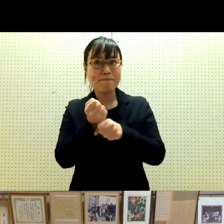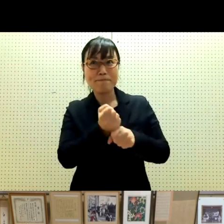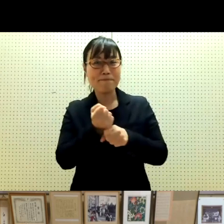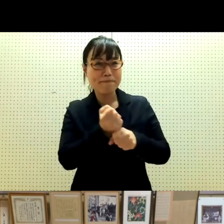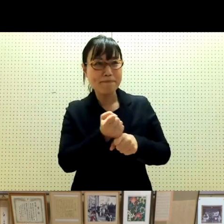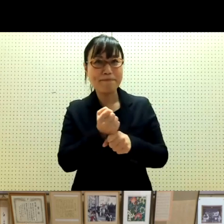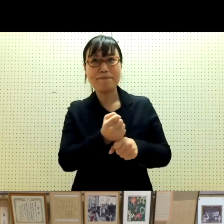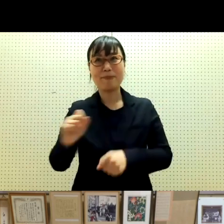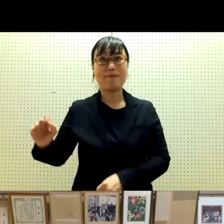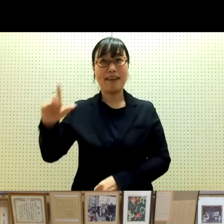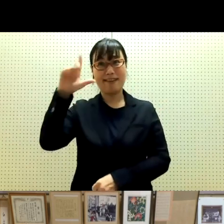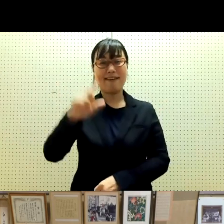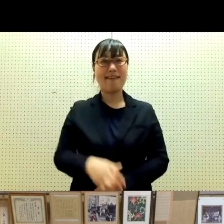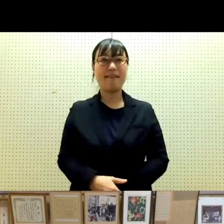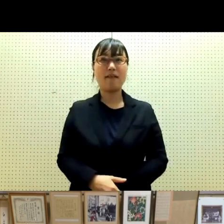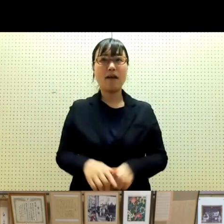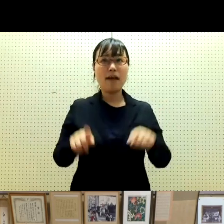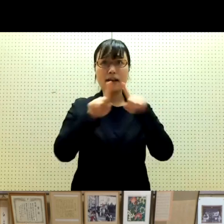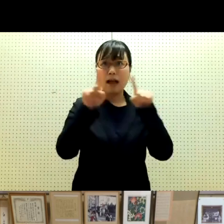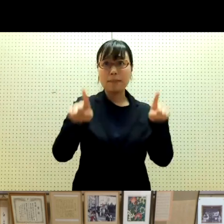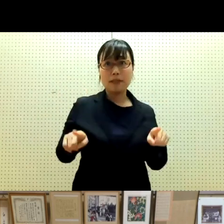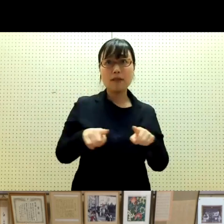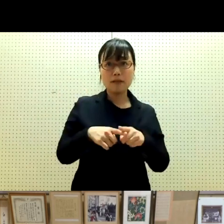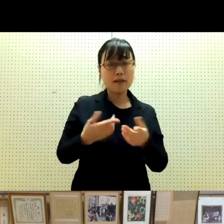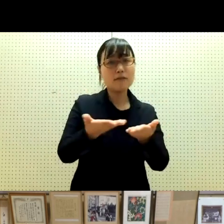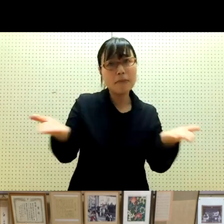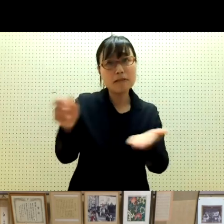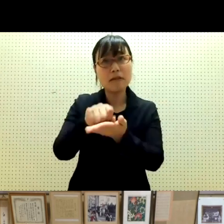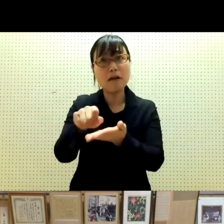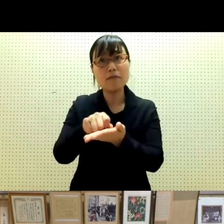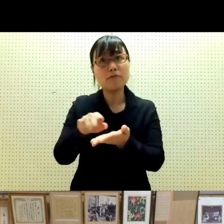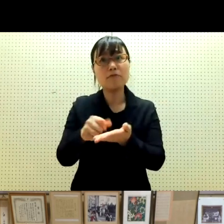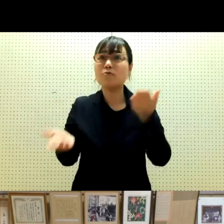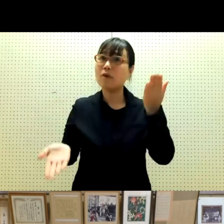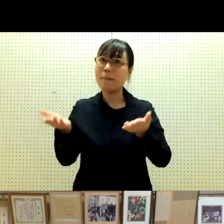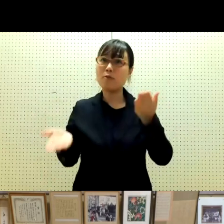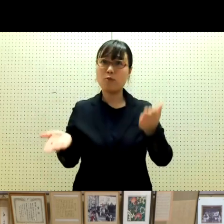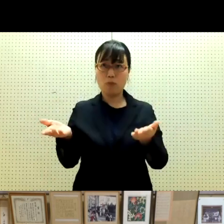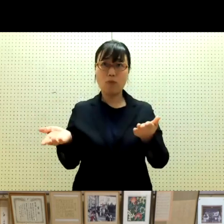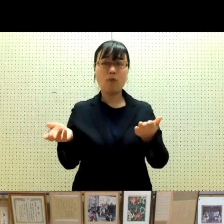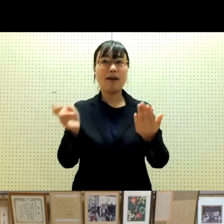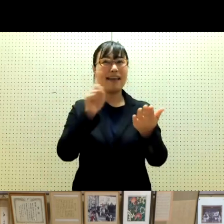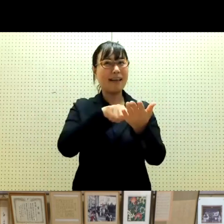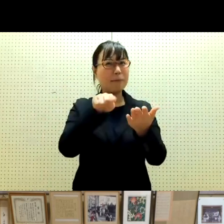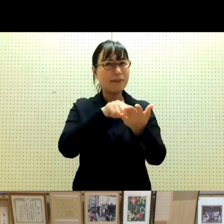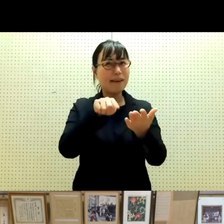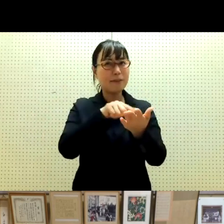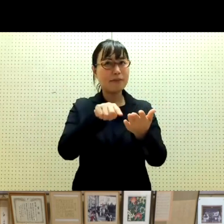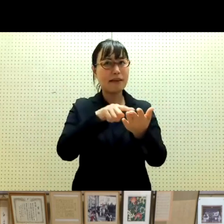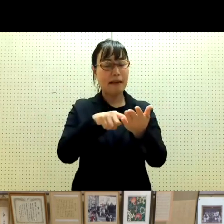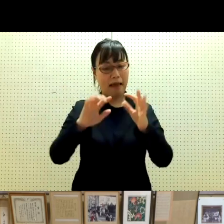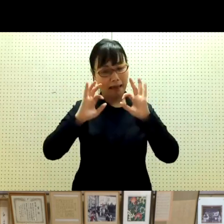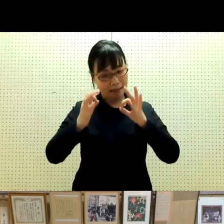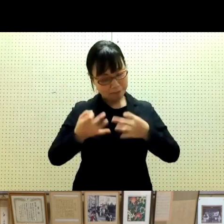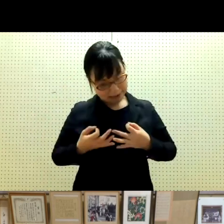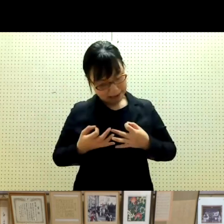の振り返りシートと比べてもタブレットを使うことによって反省させられているという重たい雰囲気もなく、楽し